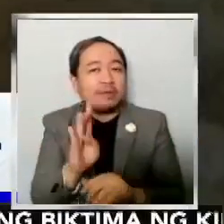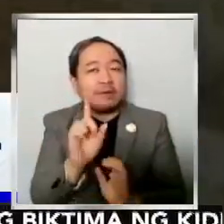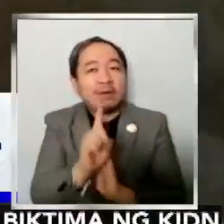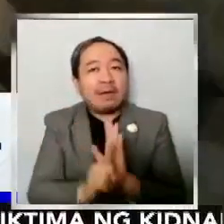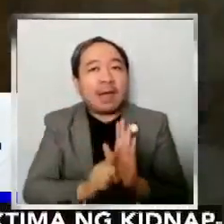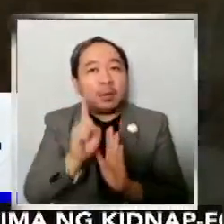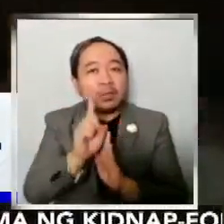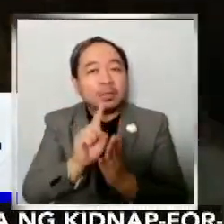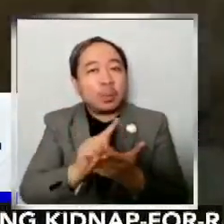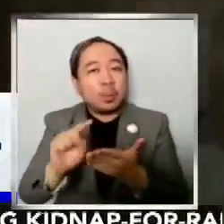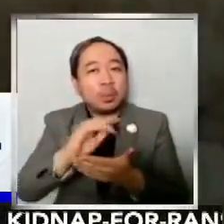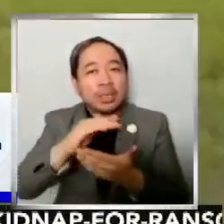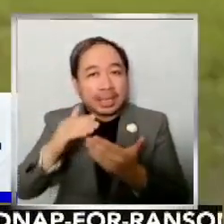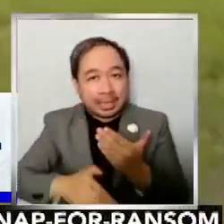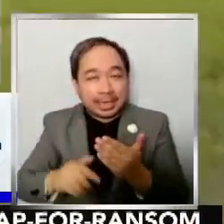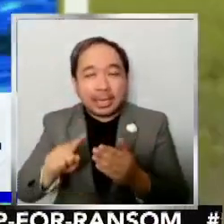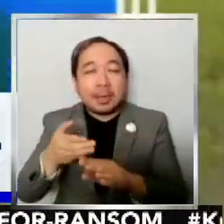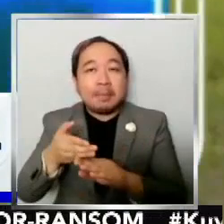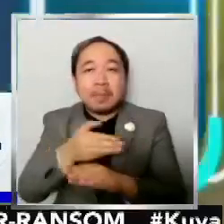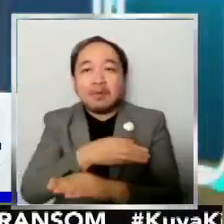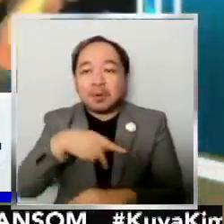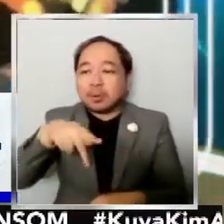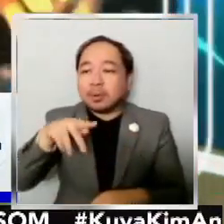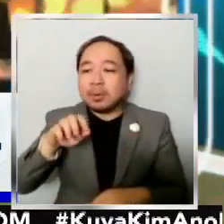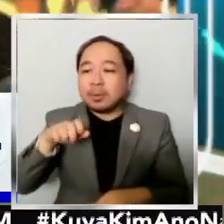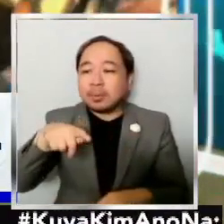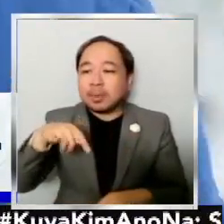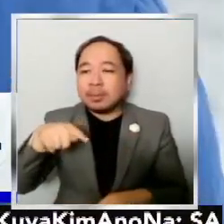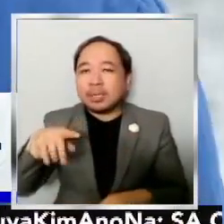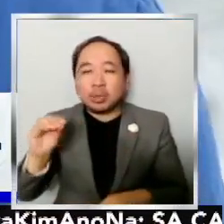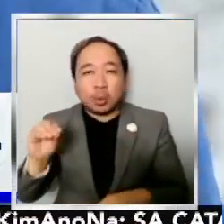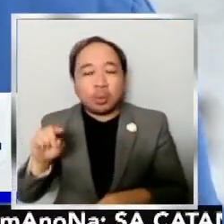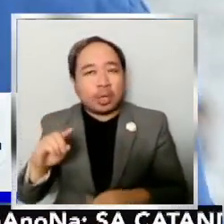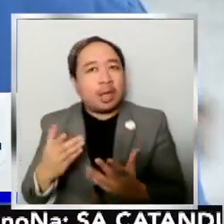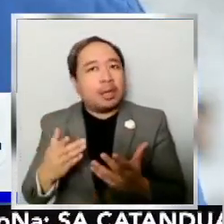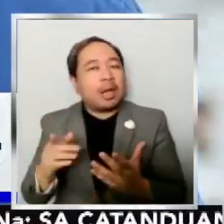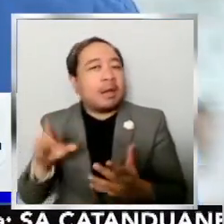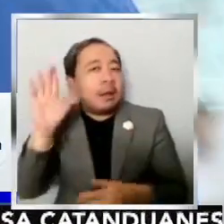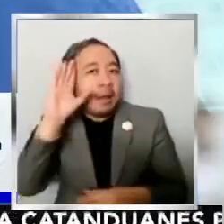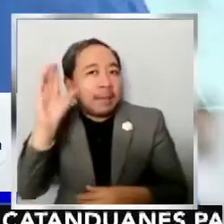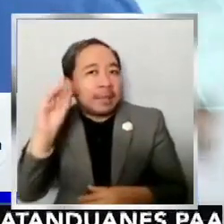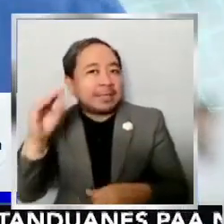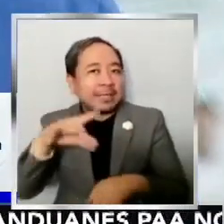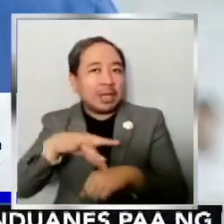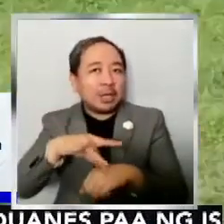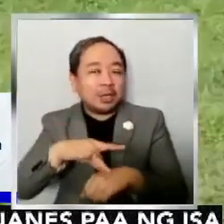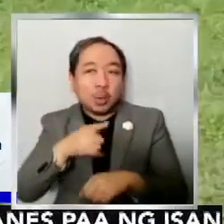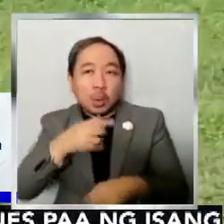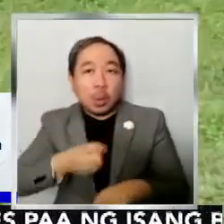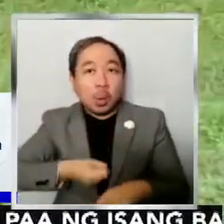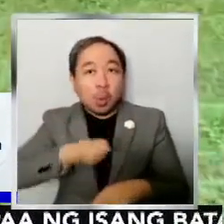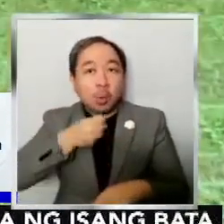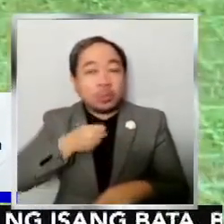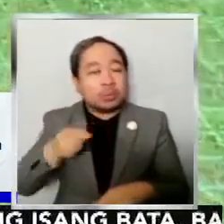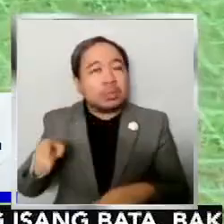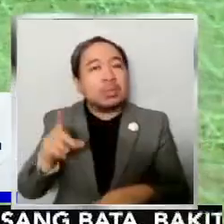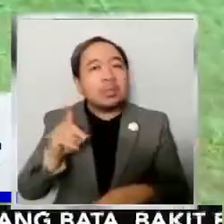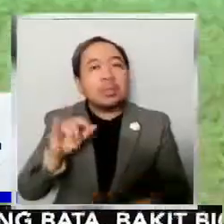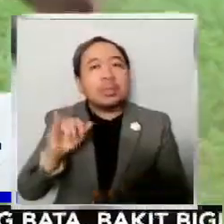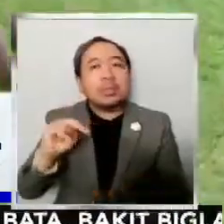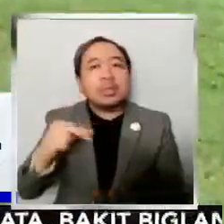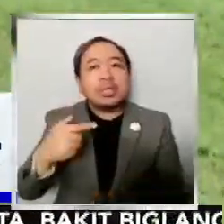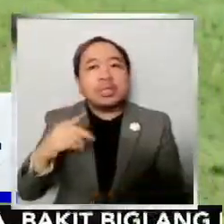weekend at bago ang Pepito Malaloto, ang Amazing Earth, hosted by Ding Dong Dantes. Amazing